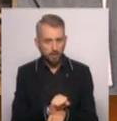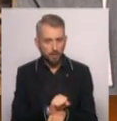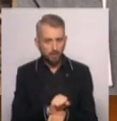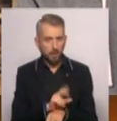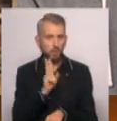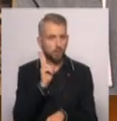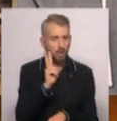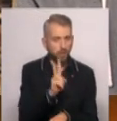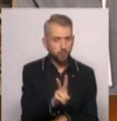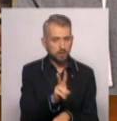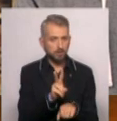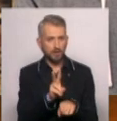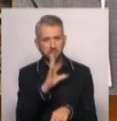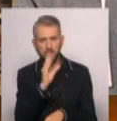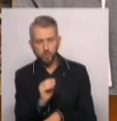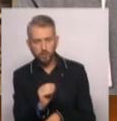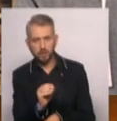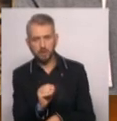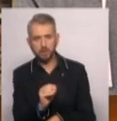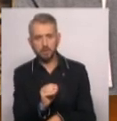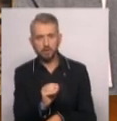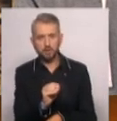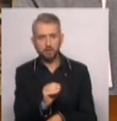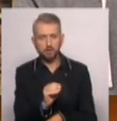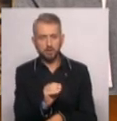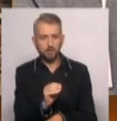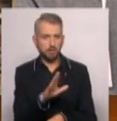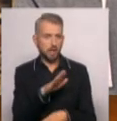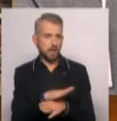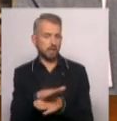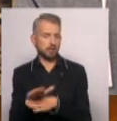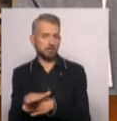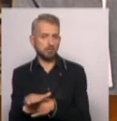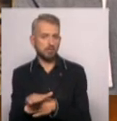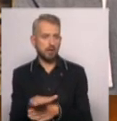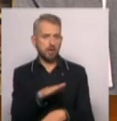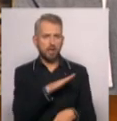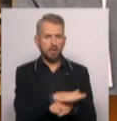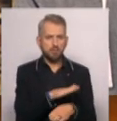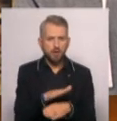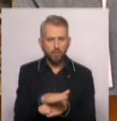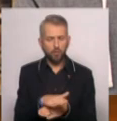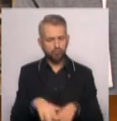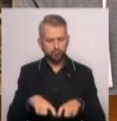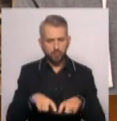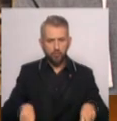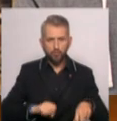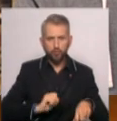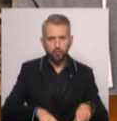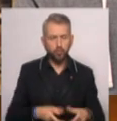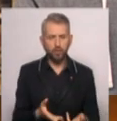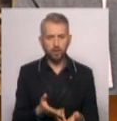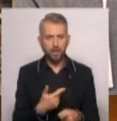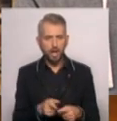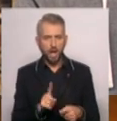общественного транспорта, там и маршрутки, и МАФы. МАФы со скамеечками, со всеми. И